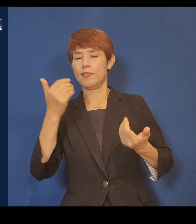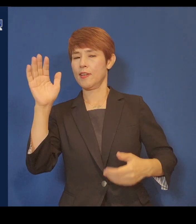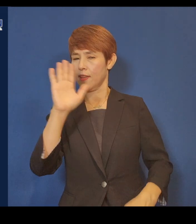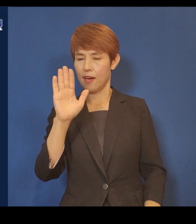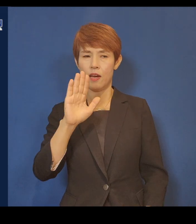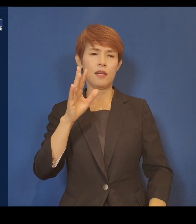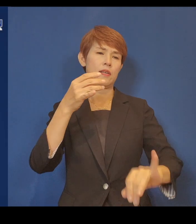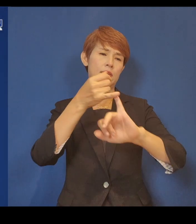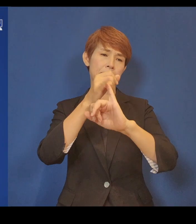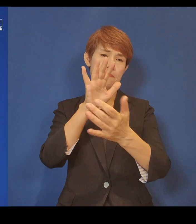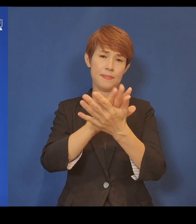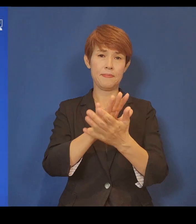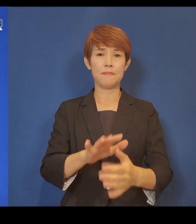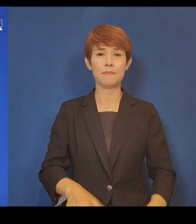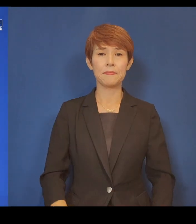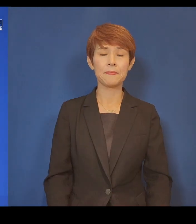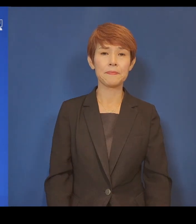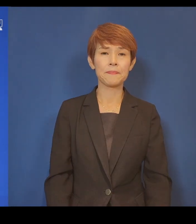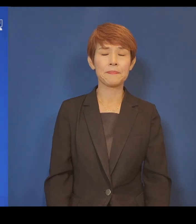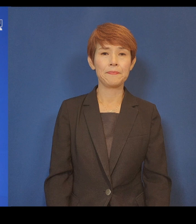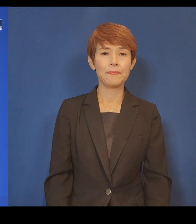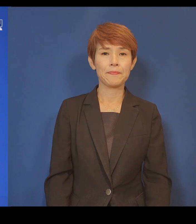않을 거다.